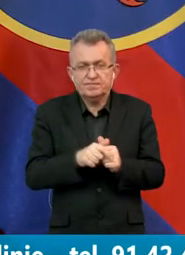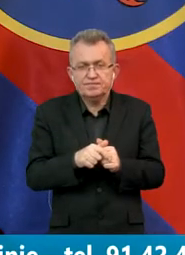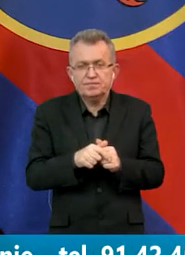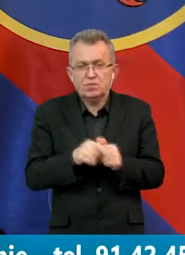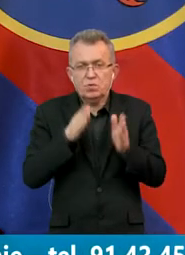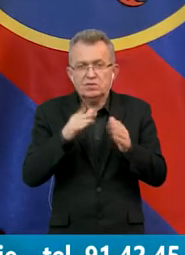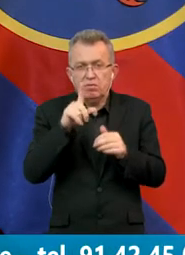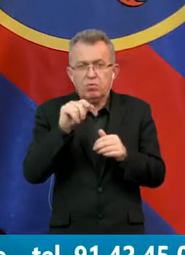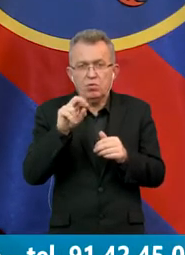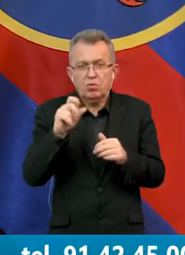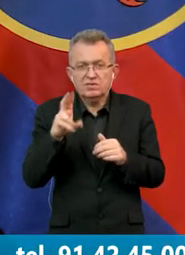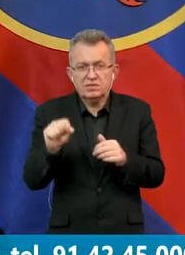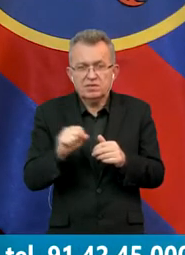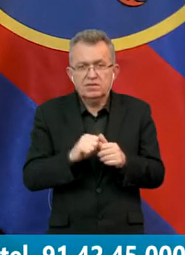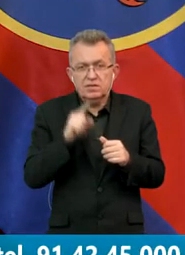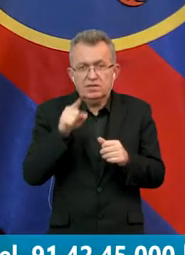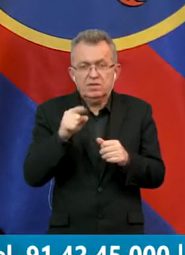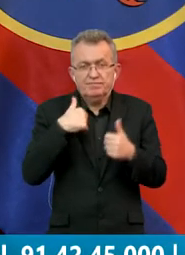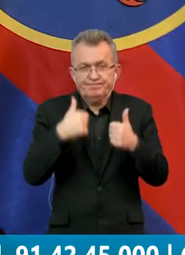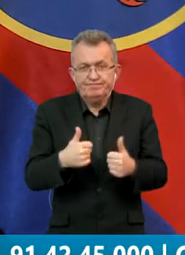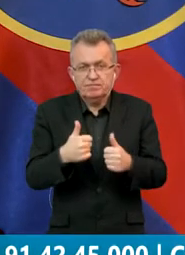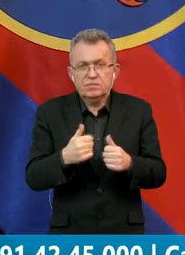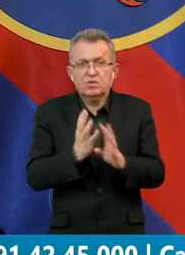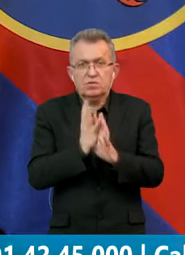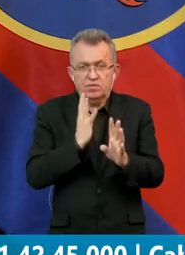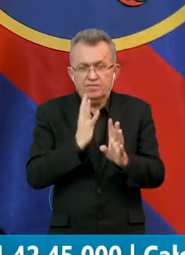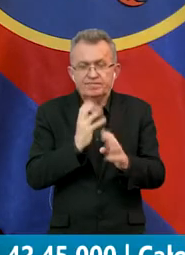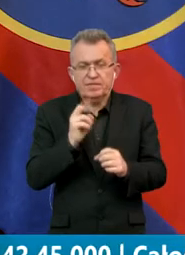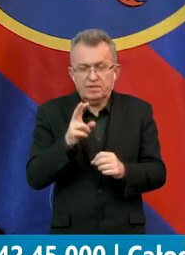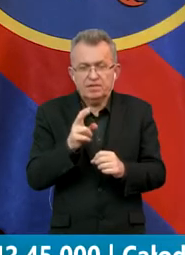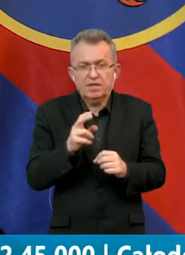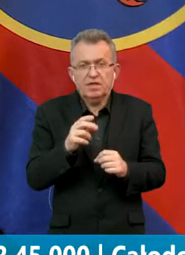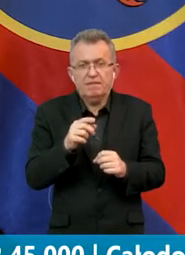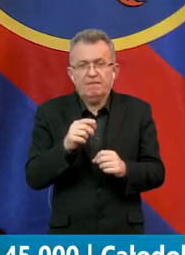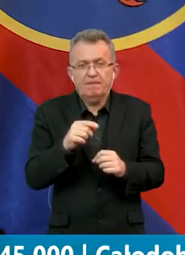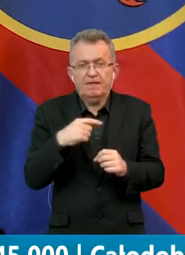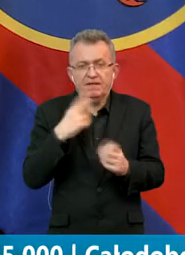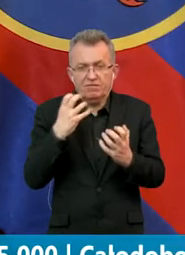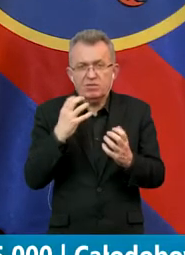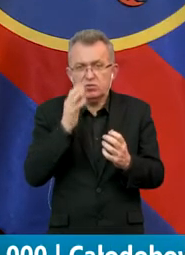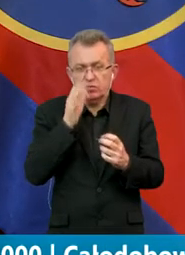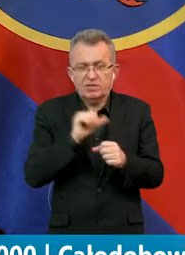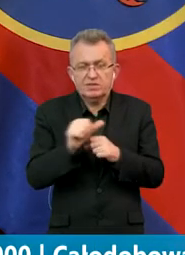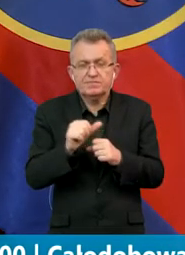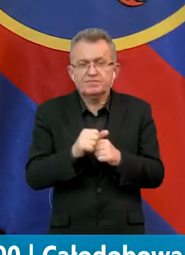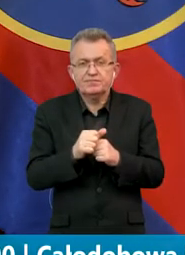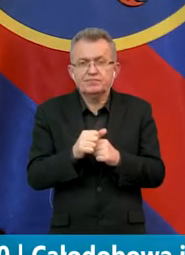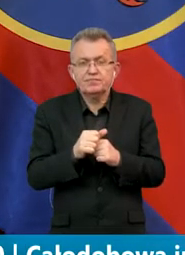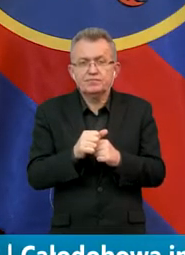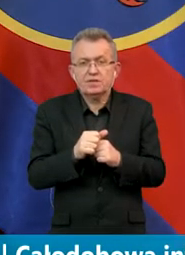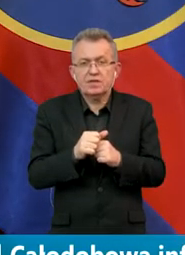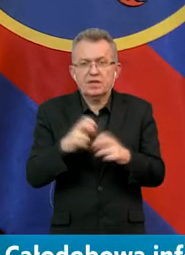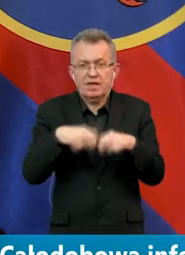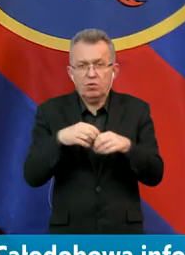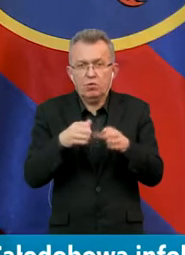ulicą Potulicką i też stoję w tym korku. Otóż informacja dobra jest taka, że